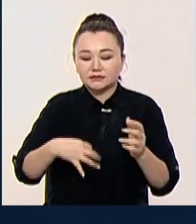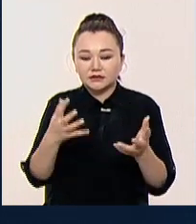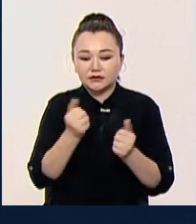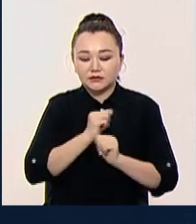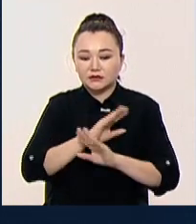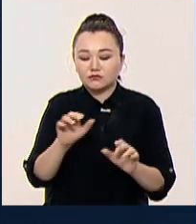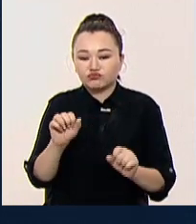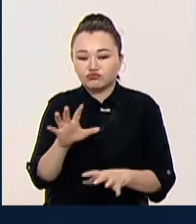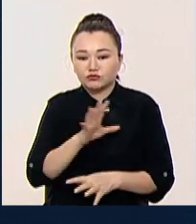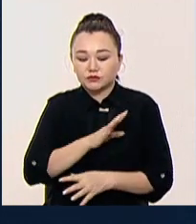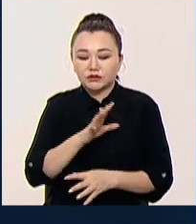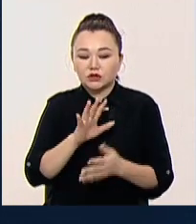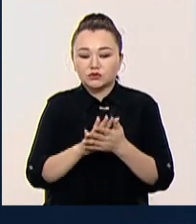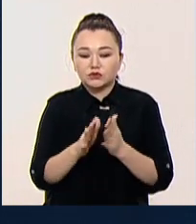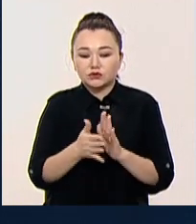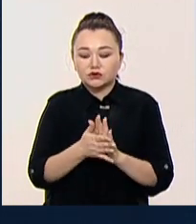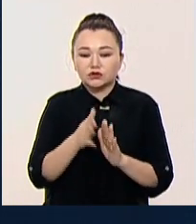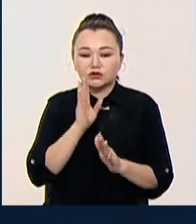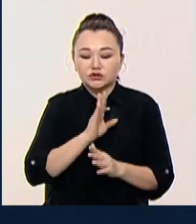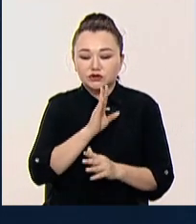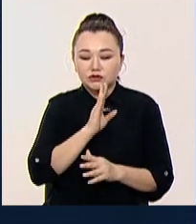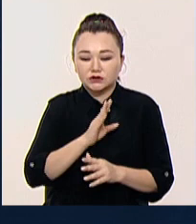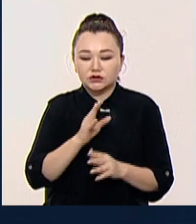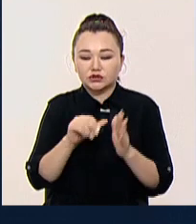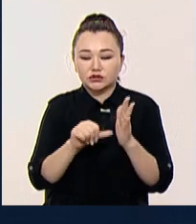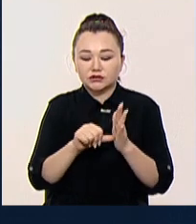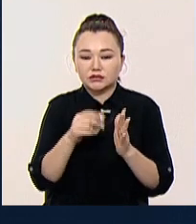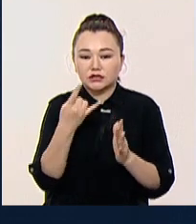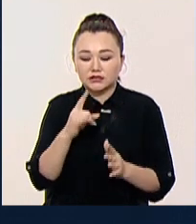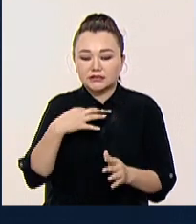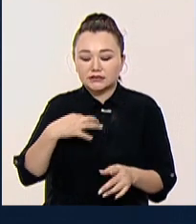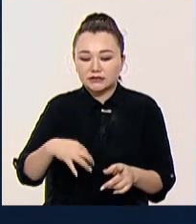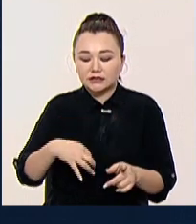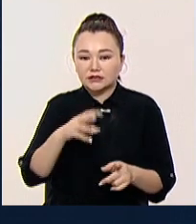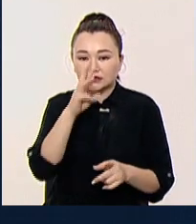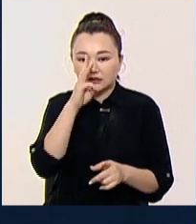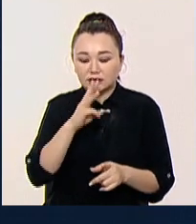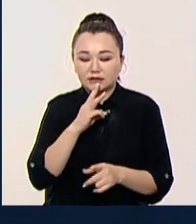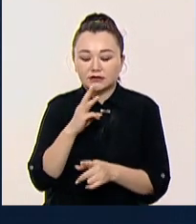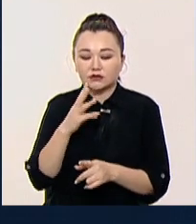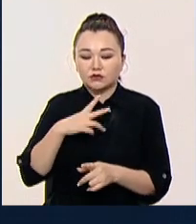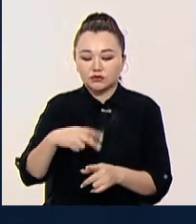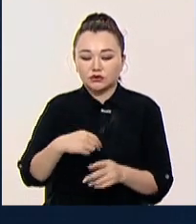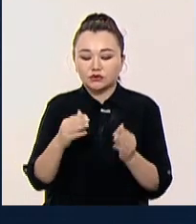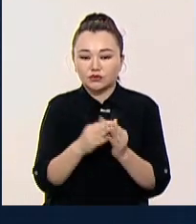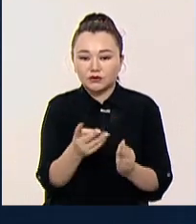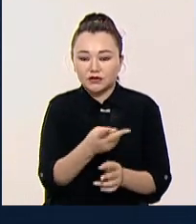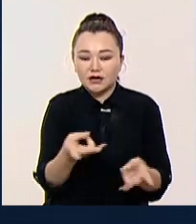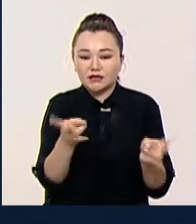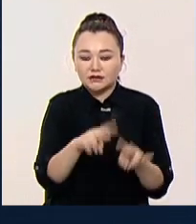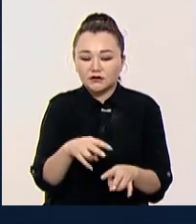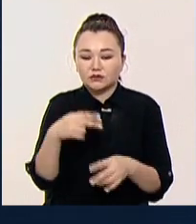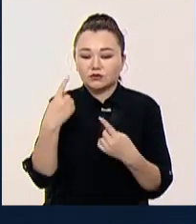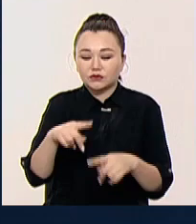болуы мүмкін. Жағдай әйел 6 жастағы баласын 3 айлық нәрестесімен үйде қалдырып